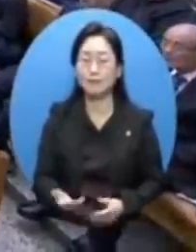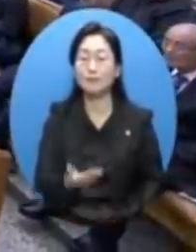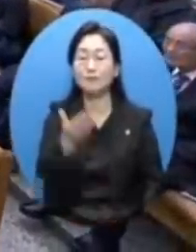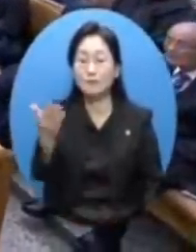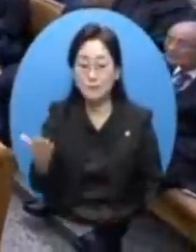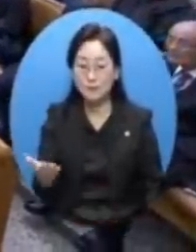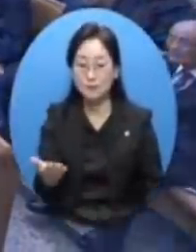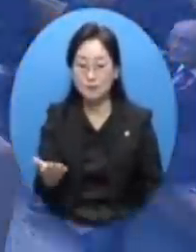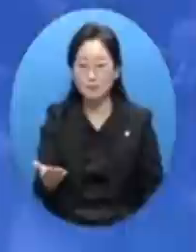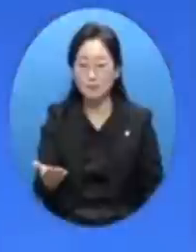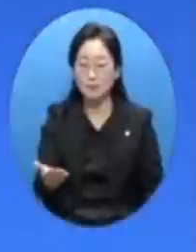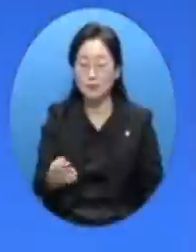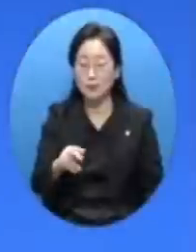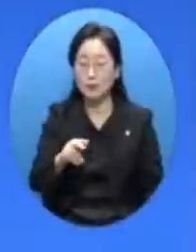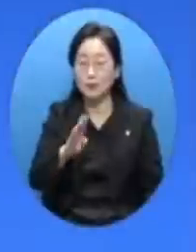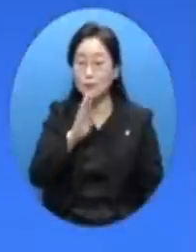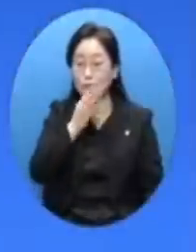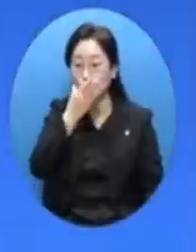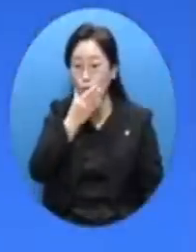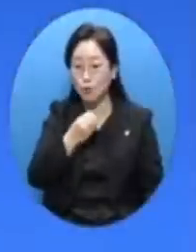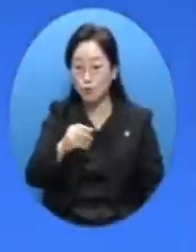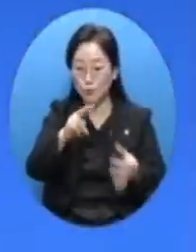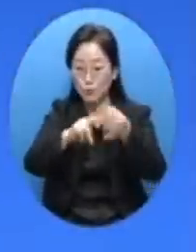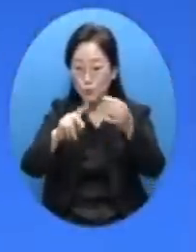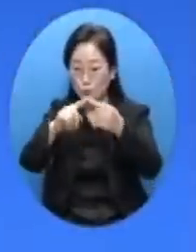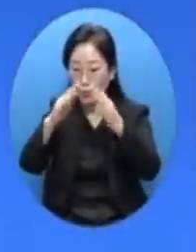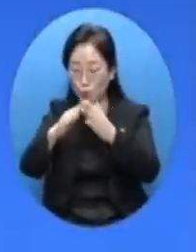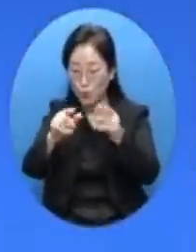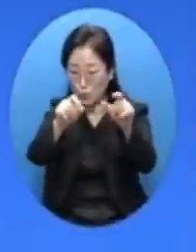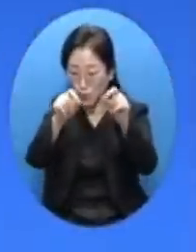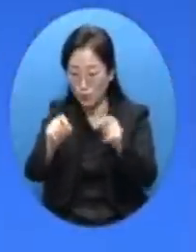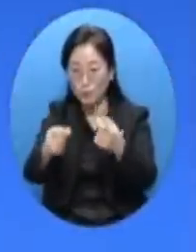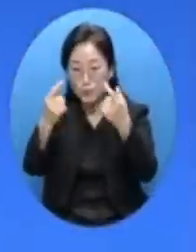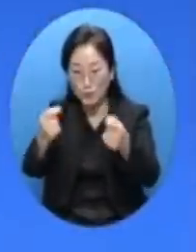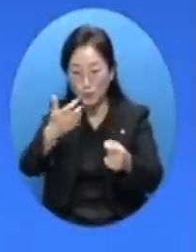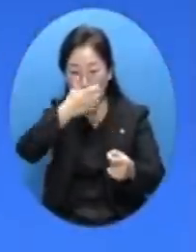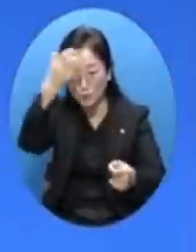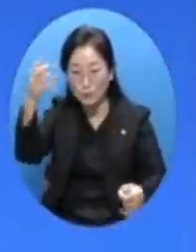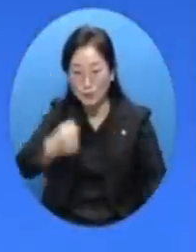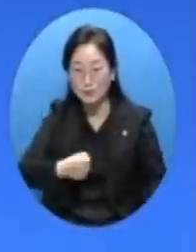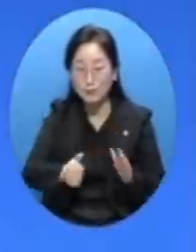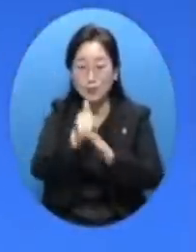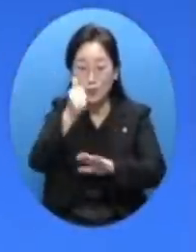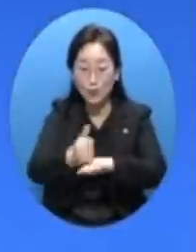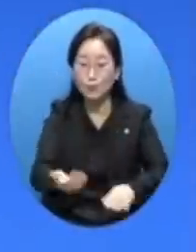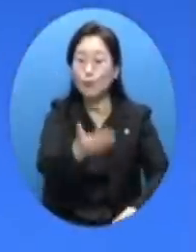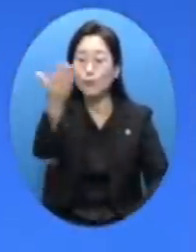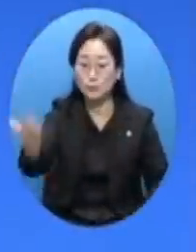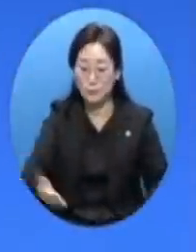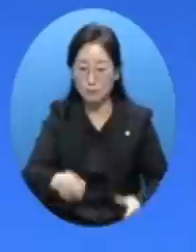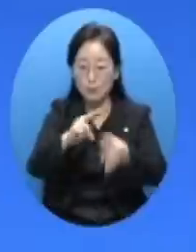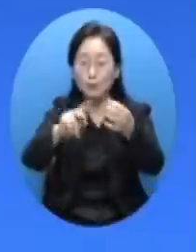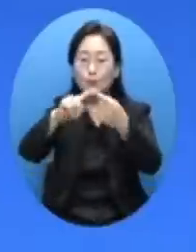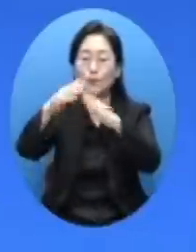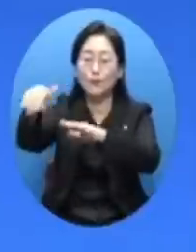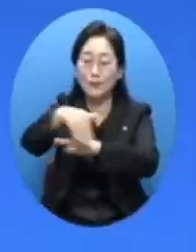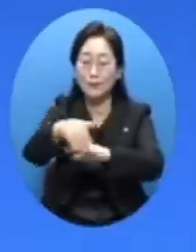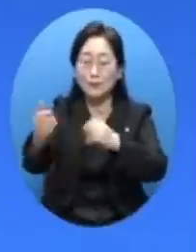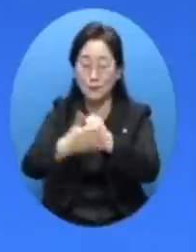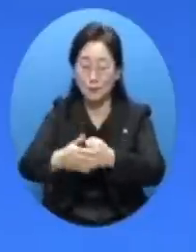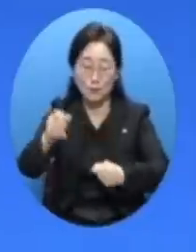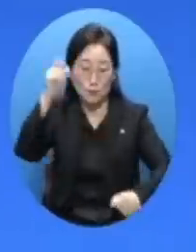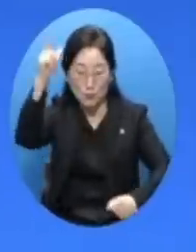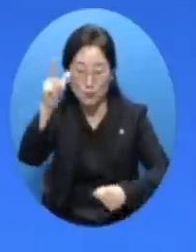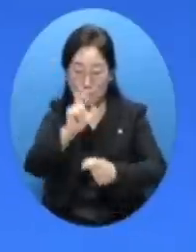여러분이면 순복음도 아닌데 이렇게 꿈꾸는 믿음을 갖고 이렇게 큰 성공을 했는데 여러분 순복음 믿음을 갖고 이보다 더 위대한 사람이 다 되기를